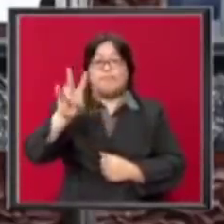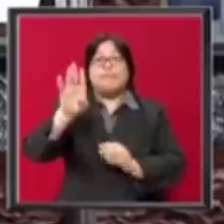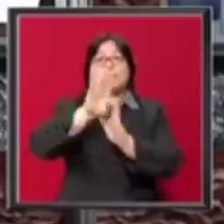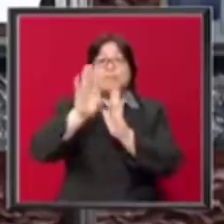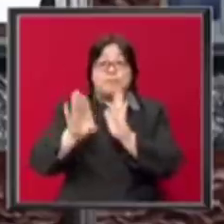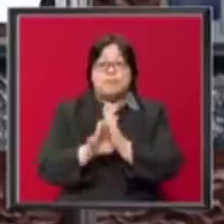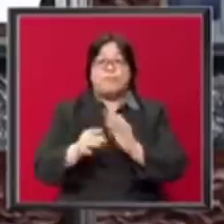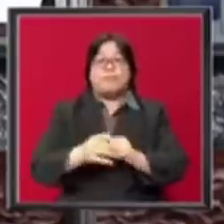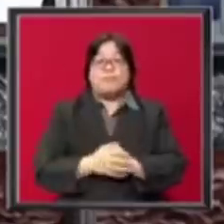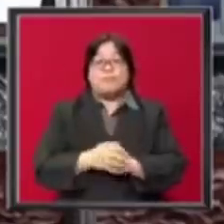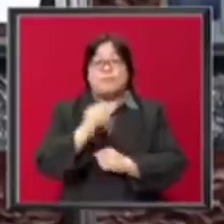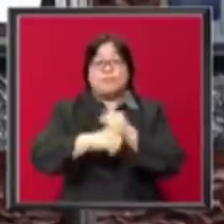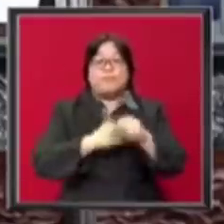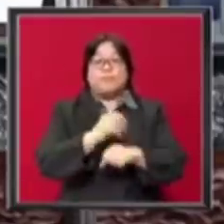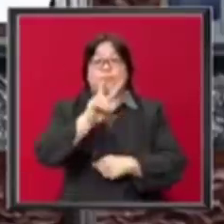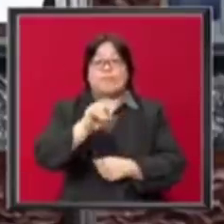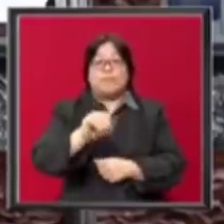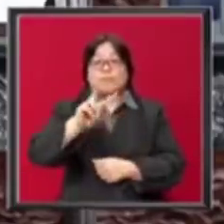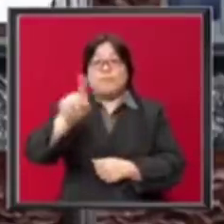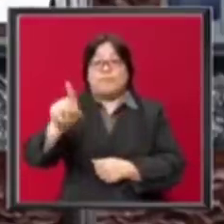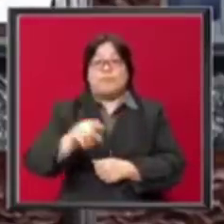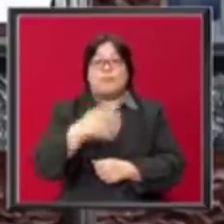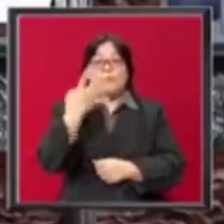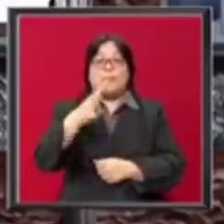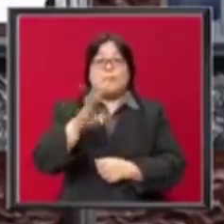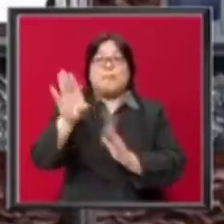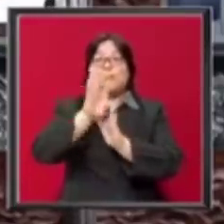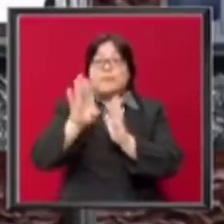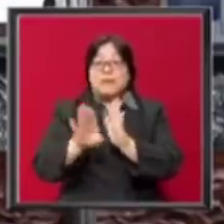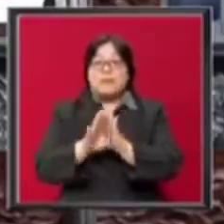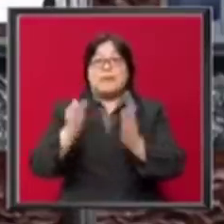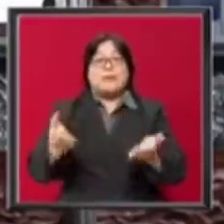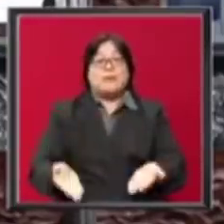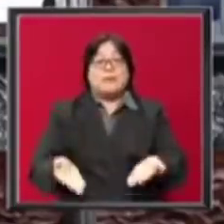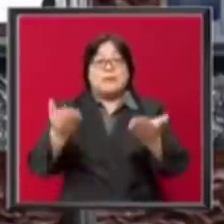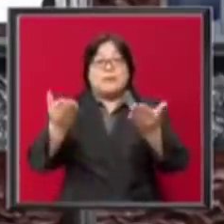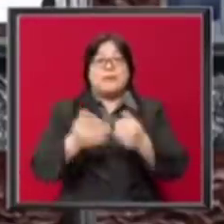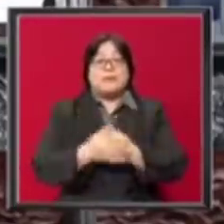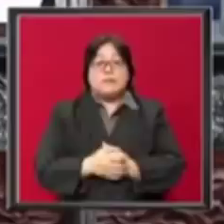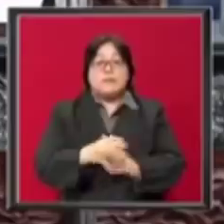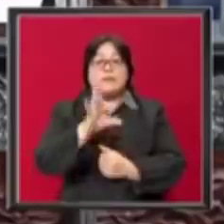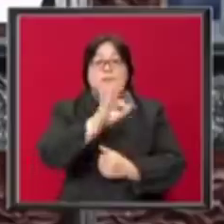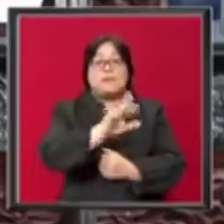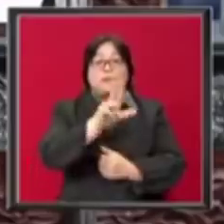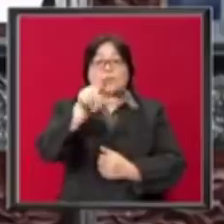bilion. 2021, 14 bilion, kenaikan sebanyak